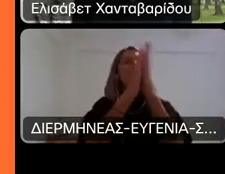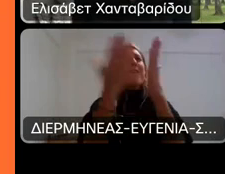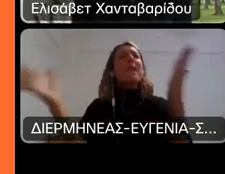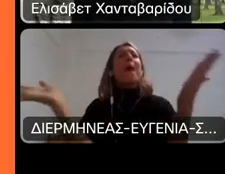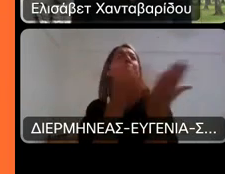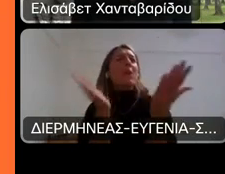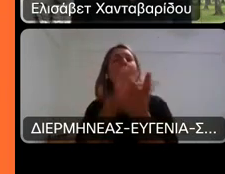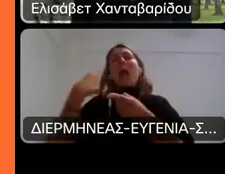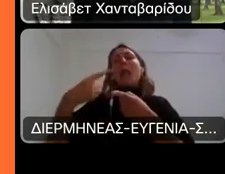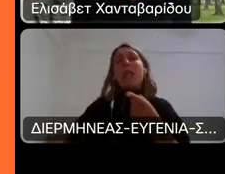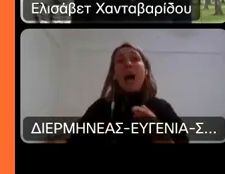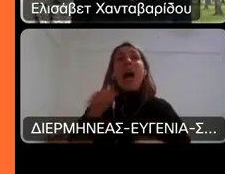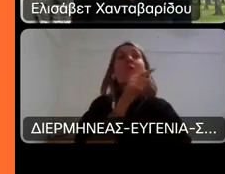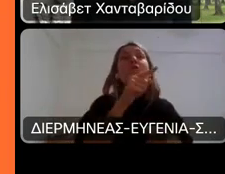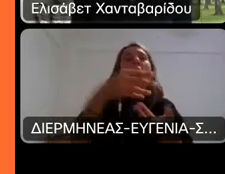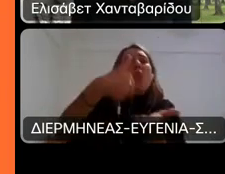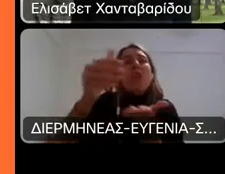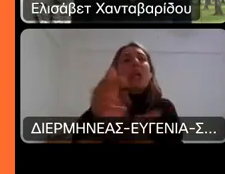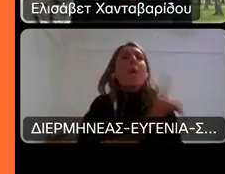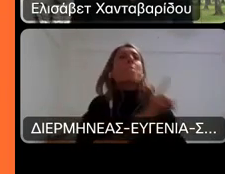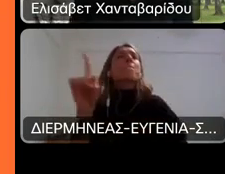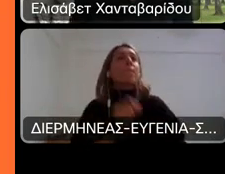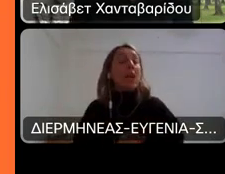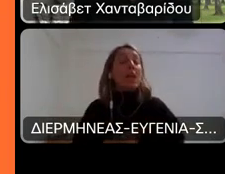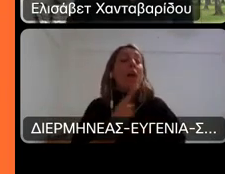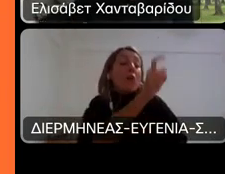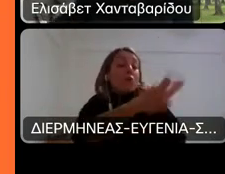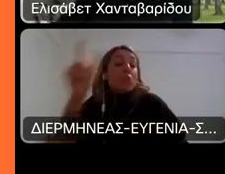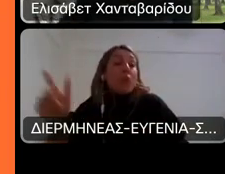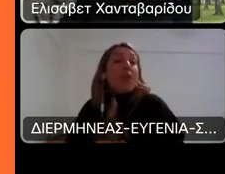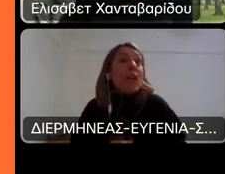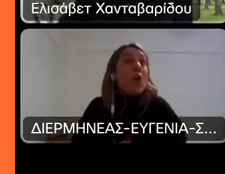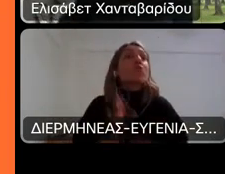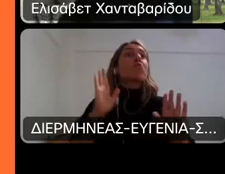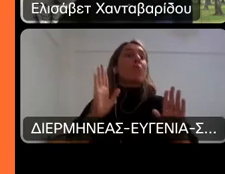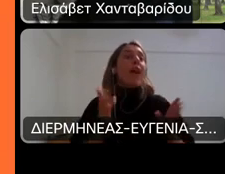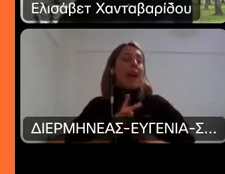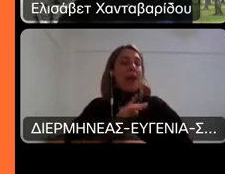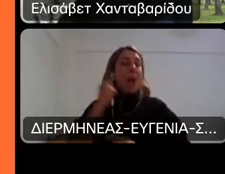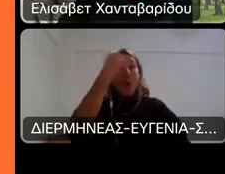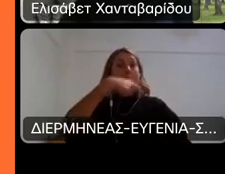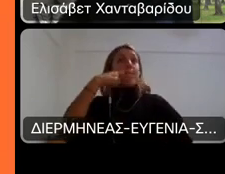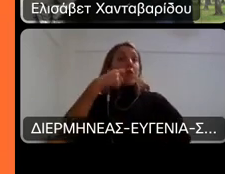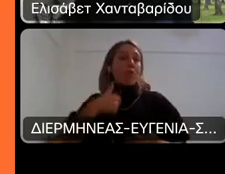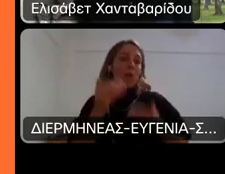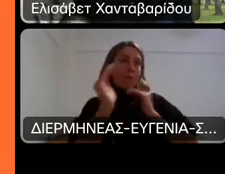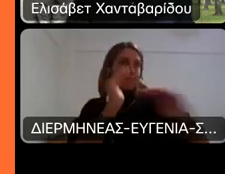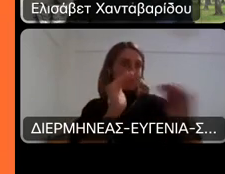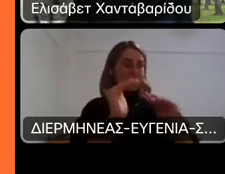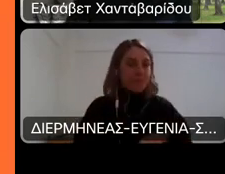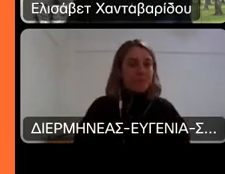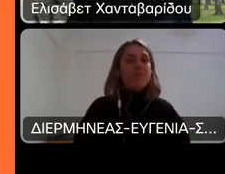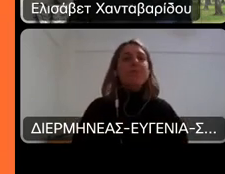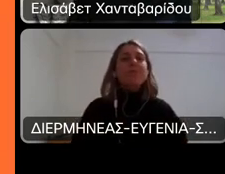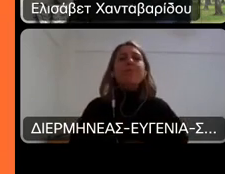ό,τι θέλετε, χωρίς διάκριση, ενώ σεβόμαστε την ιδιωτικότητα και τις προτιμήσεις των σχετιζόμενων με αυτές φυσικών προσώπων. Εδώ,